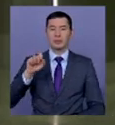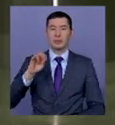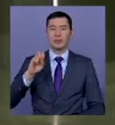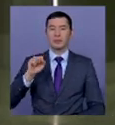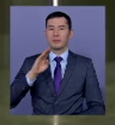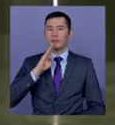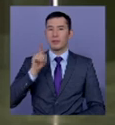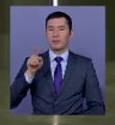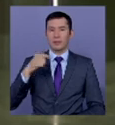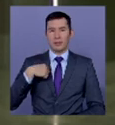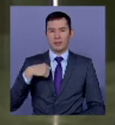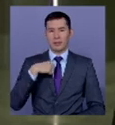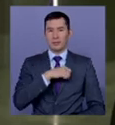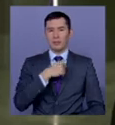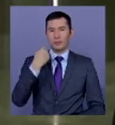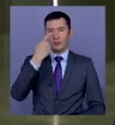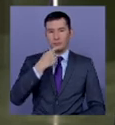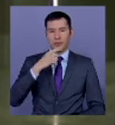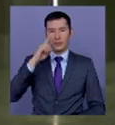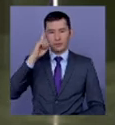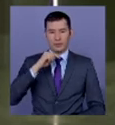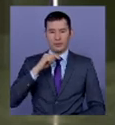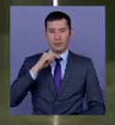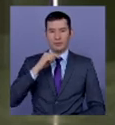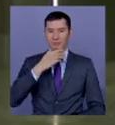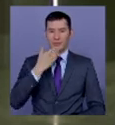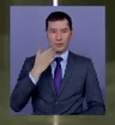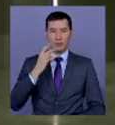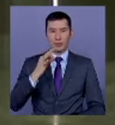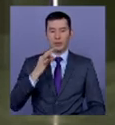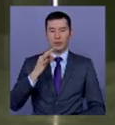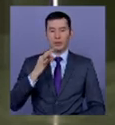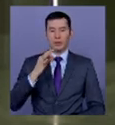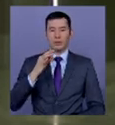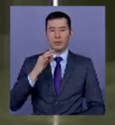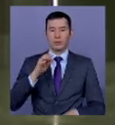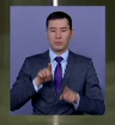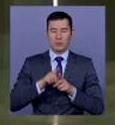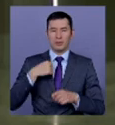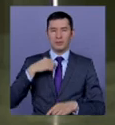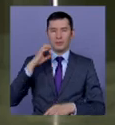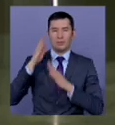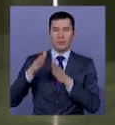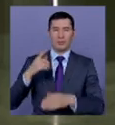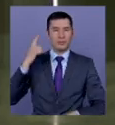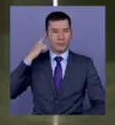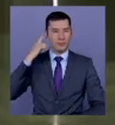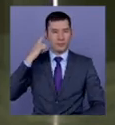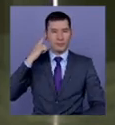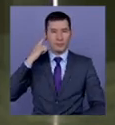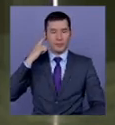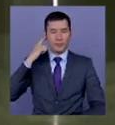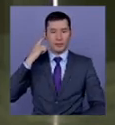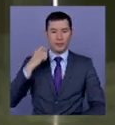Мен өзім Дананы жеке білген емеспін, таныған адамым емес. Бірақ сырттай өзімнің